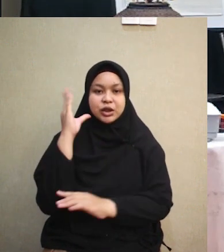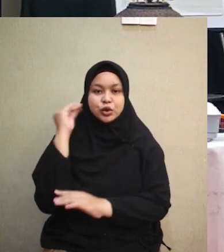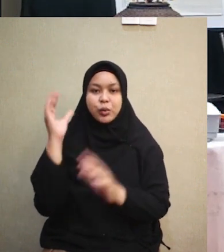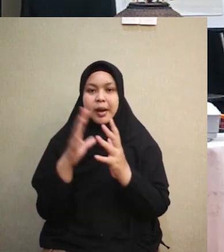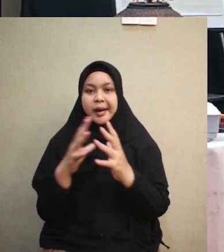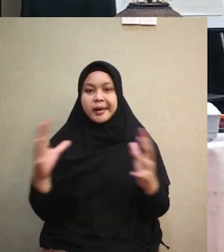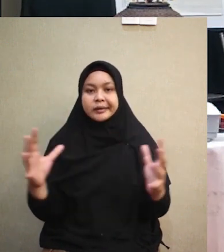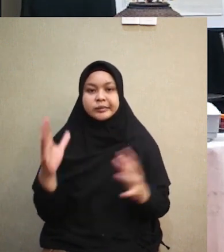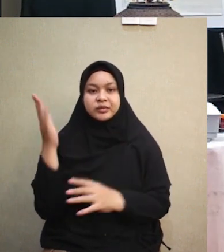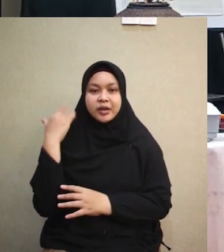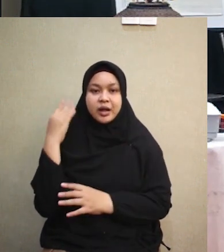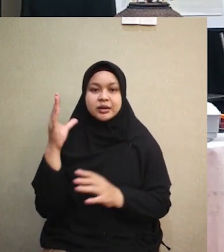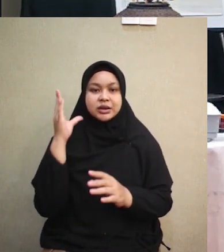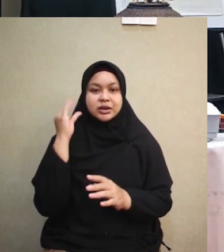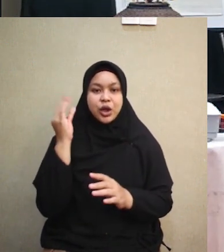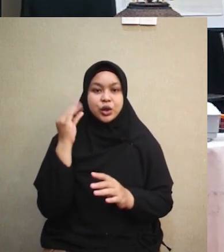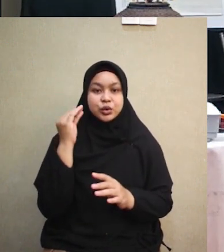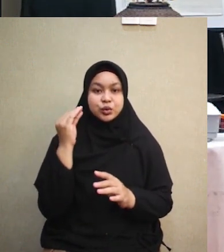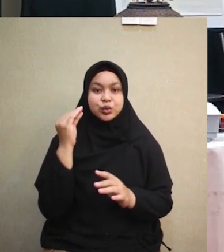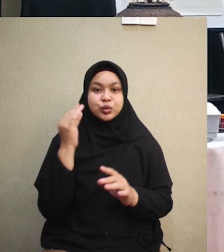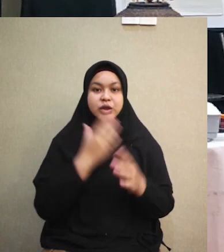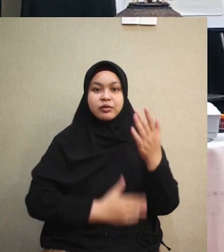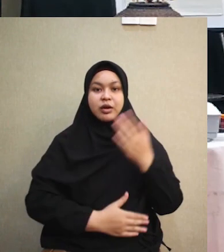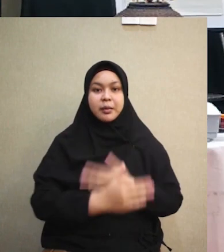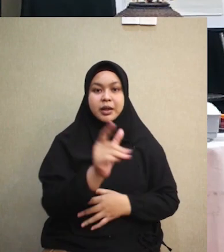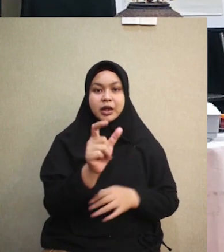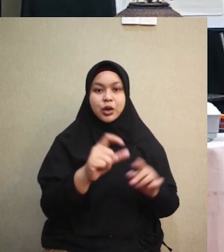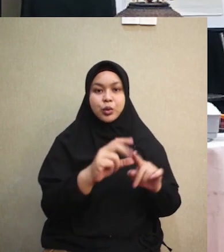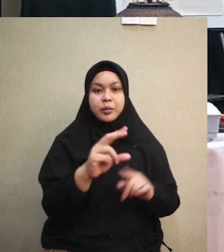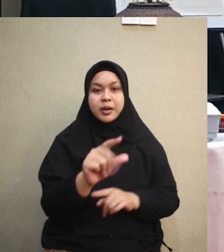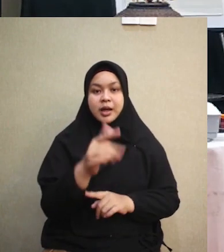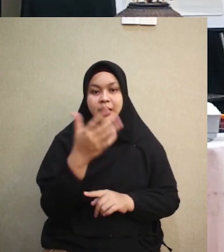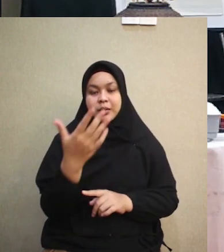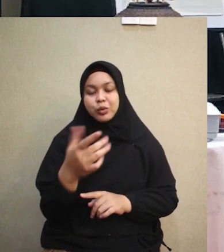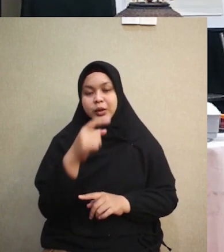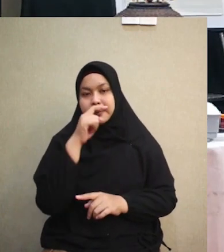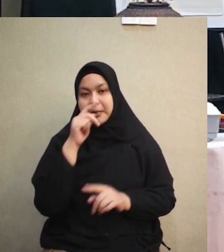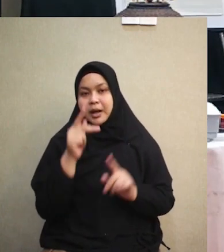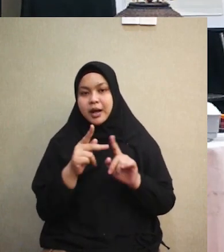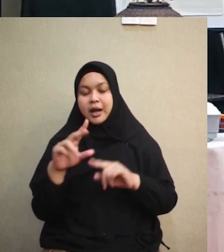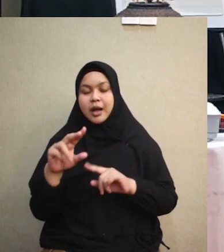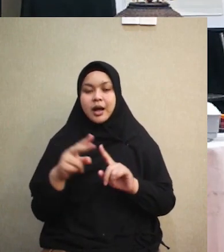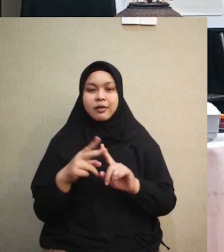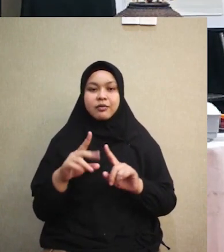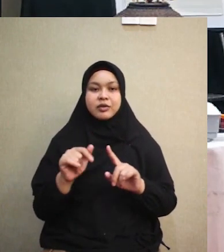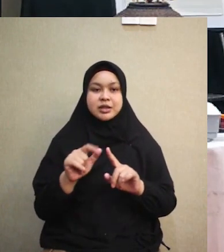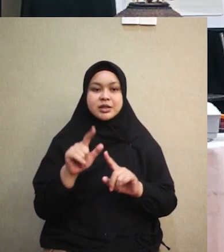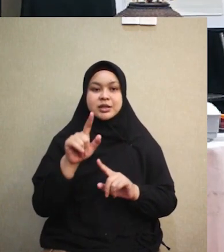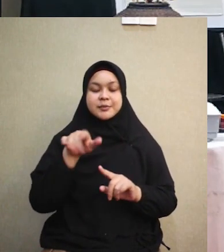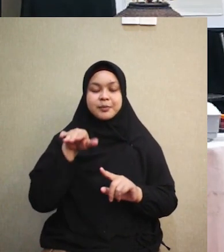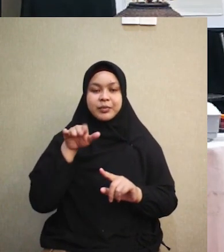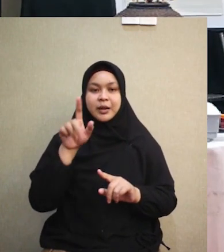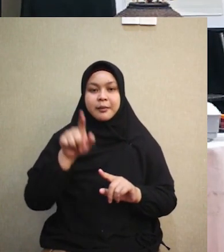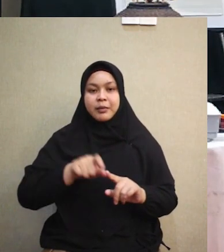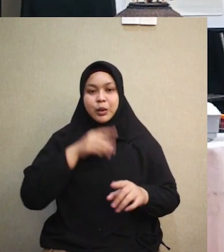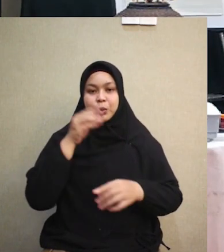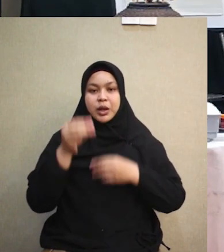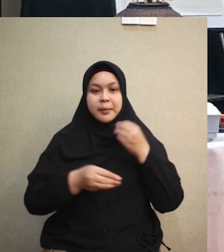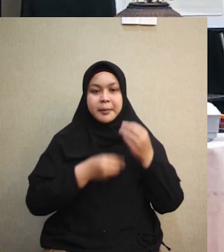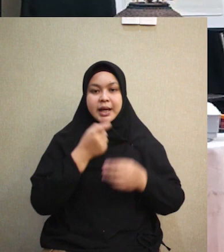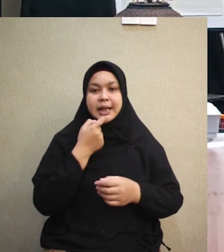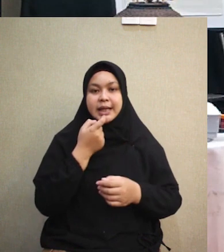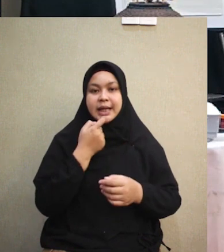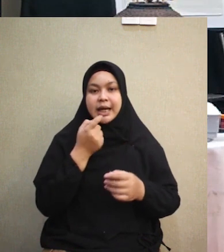mengawal isu difabel di upr jadi Mas Hafiz kayaknya perlu ini nih perlu menyampaikan terkait dengan